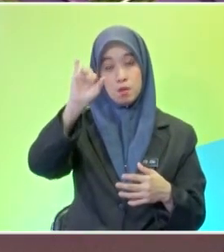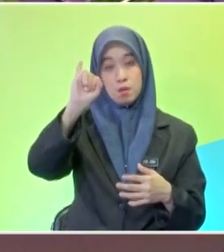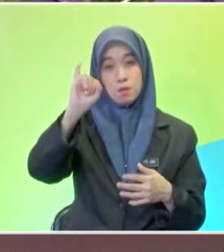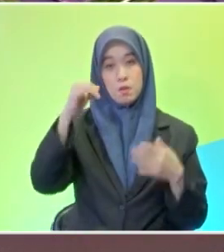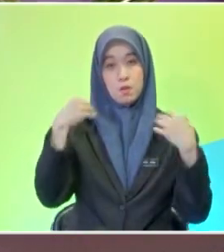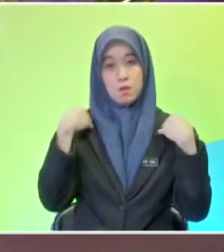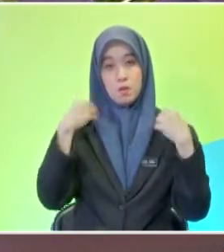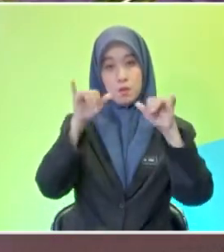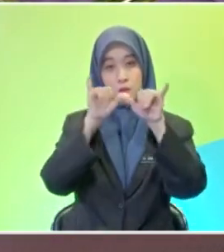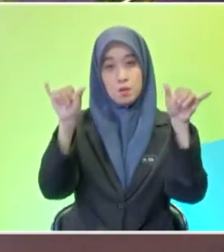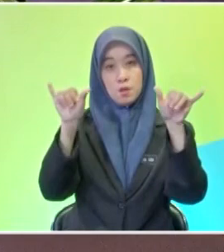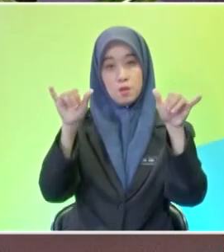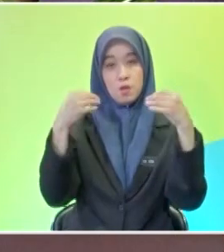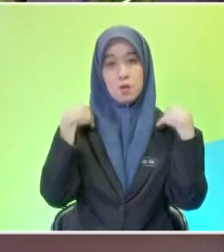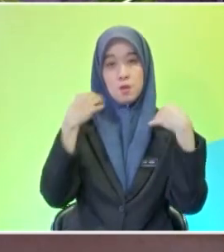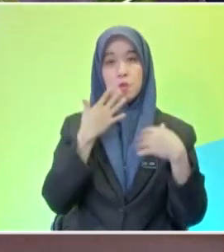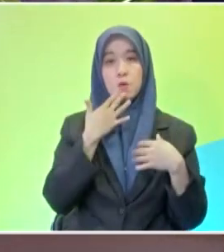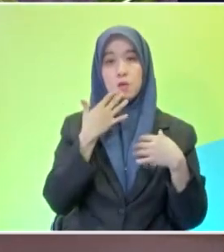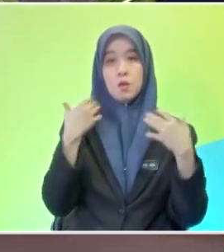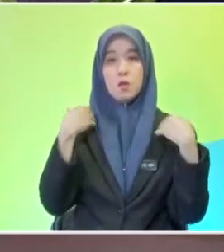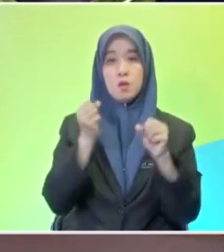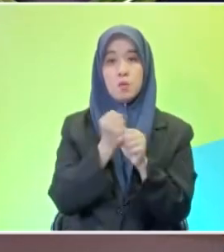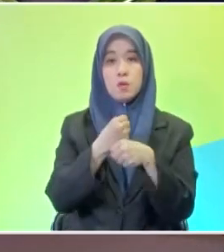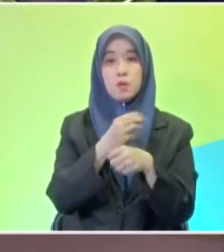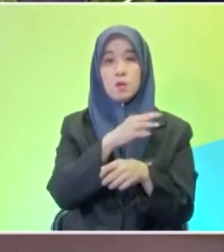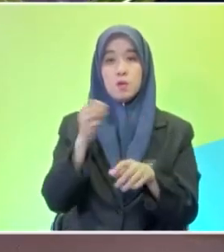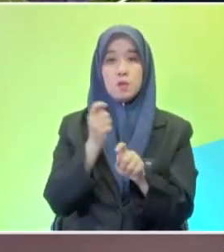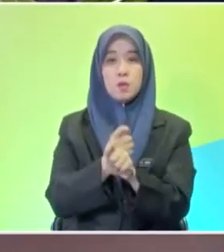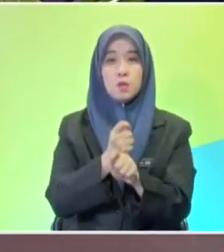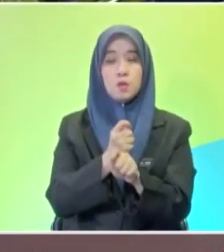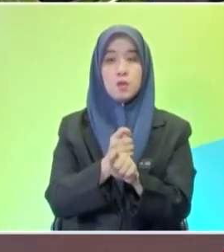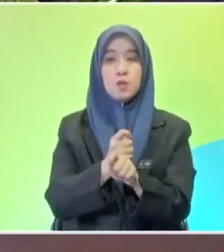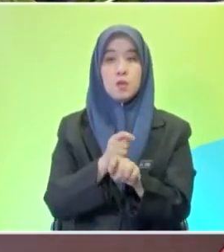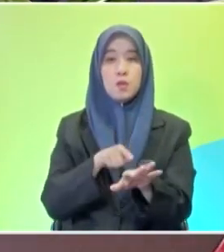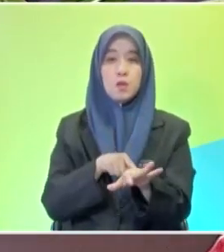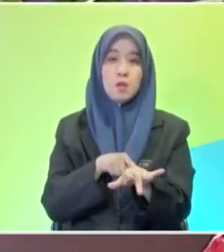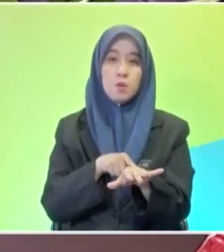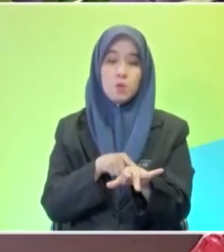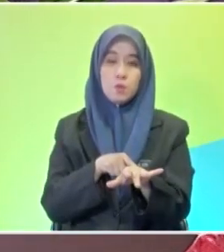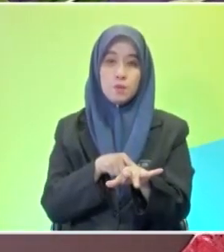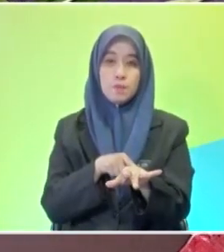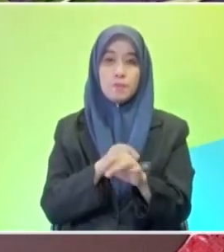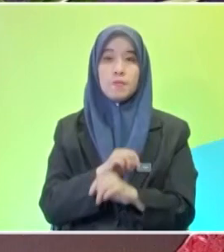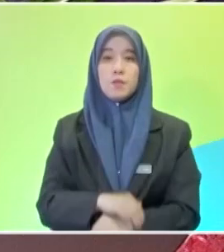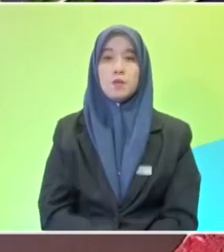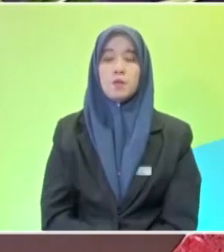ada bentuk dan juga ada tekstur untuk pembukaan daun